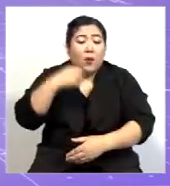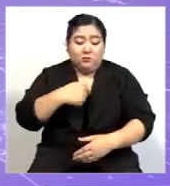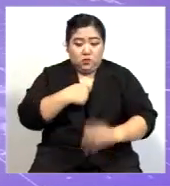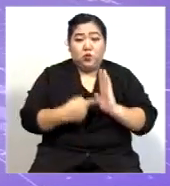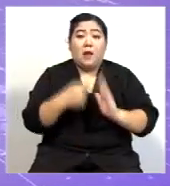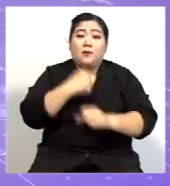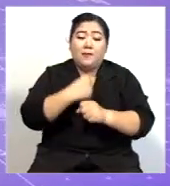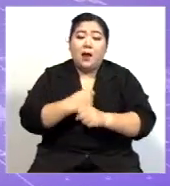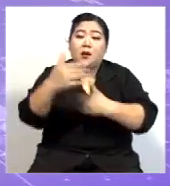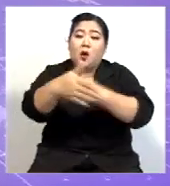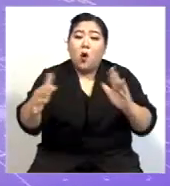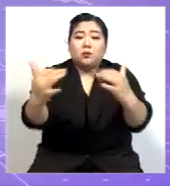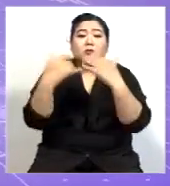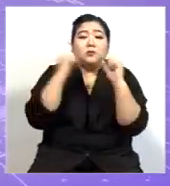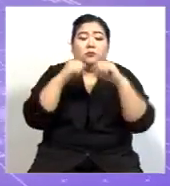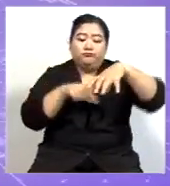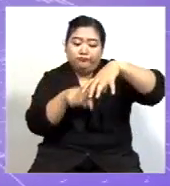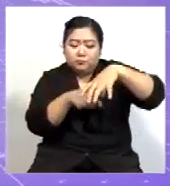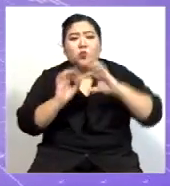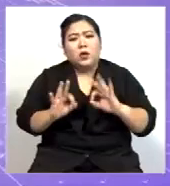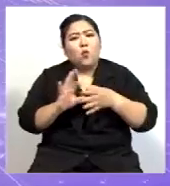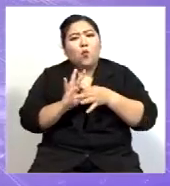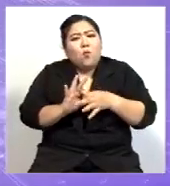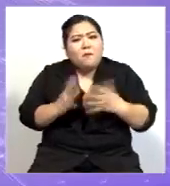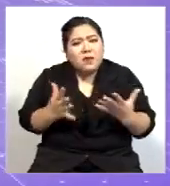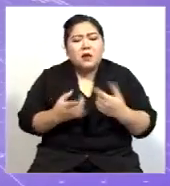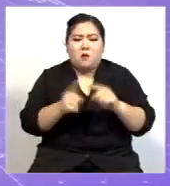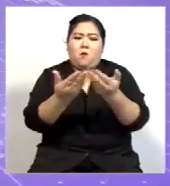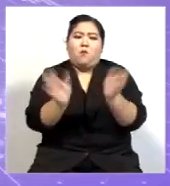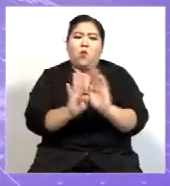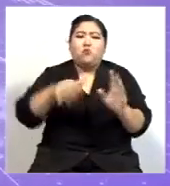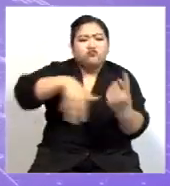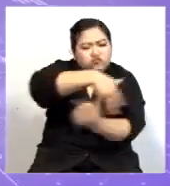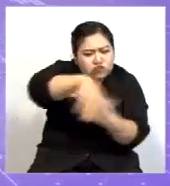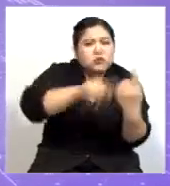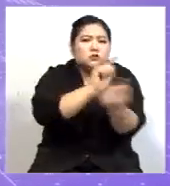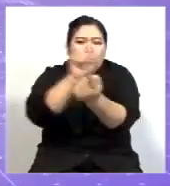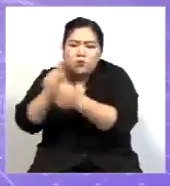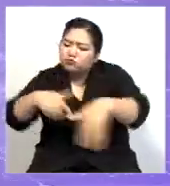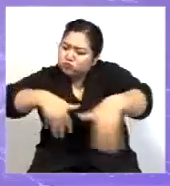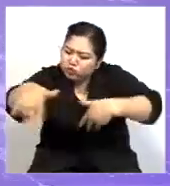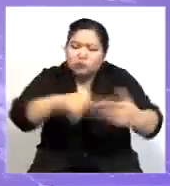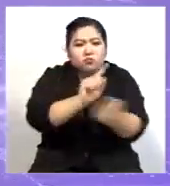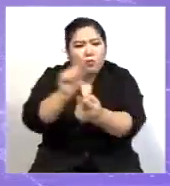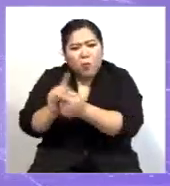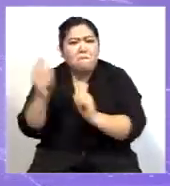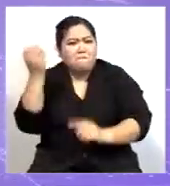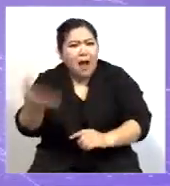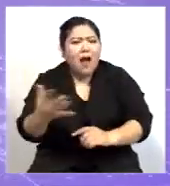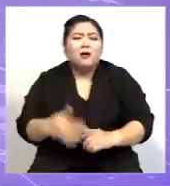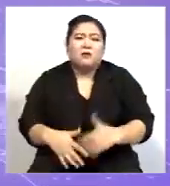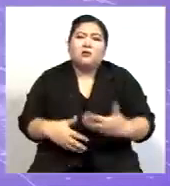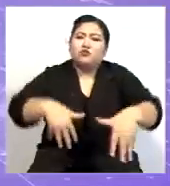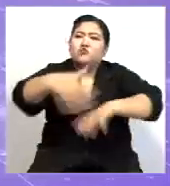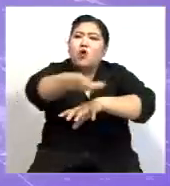านอยู่ในออฟฟิศในสถานีก็ไม่กังวลเท่าไหร่แต่ด้วยความว่าคนในครอบครัวเนี่ยจะต้องไปเจอผู้คนไปสัมผัสคนไปเจอ